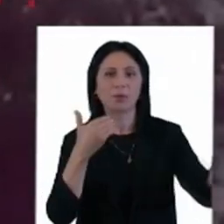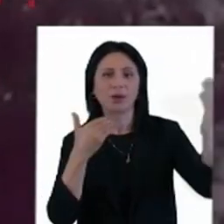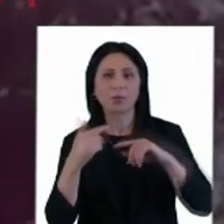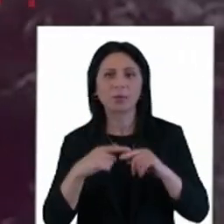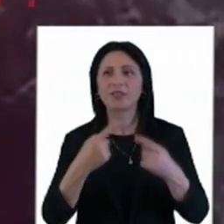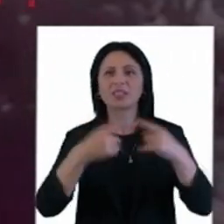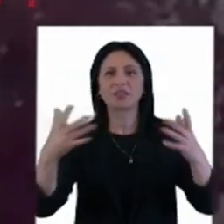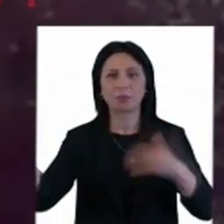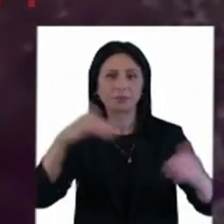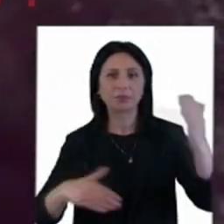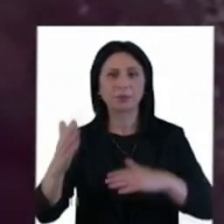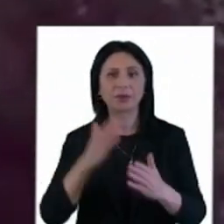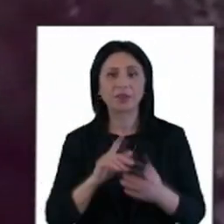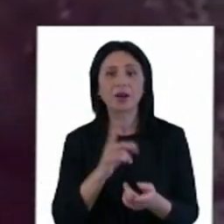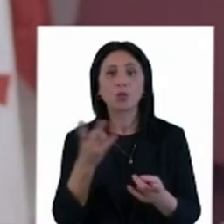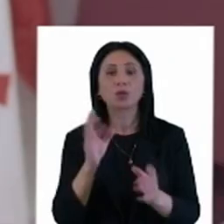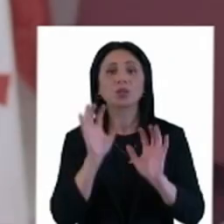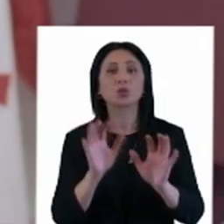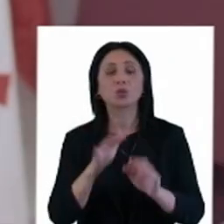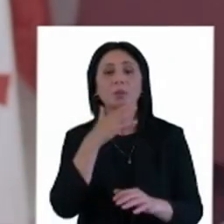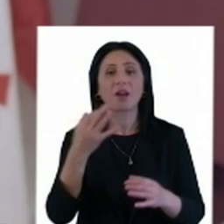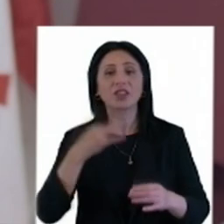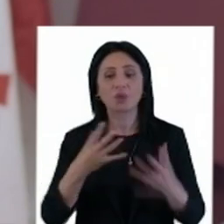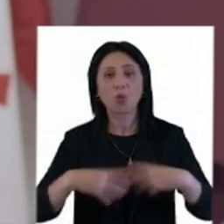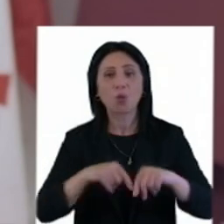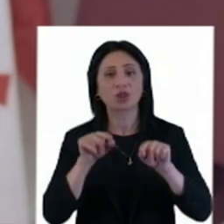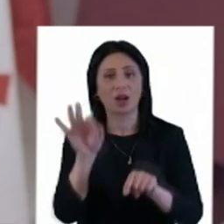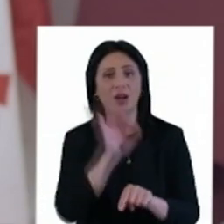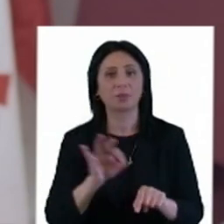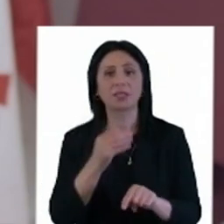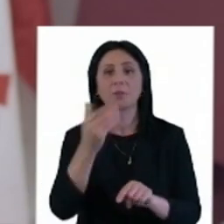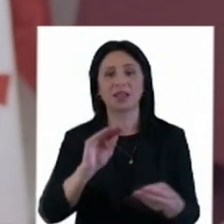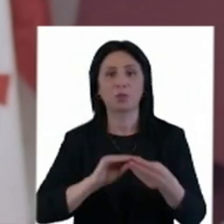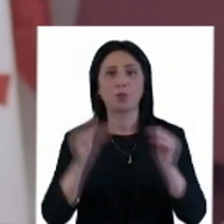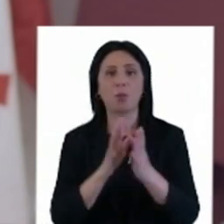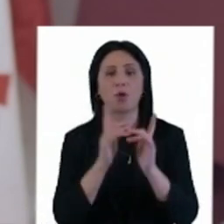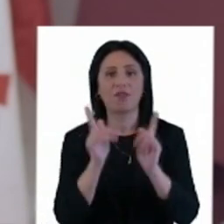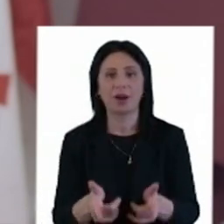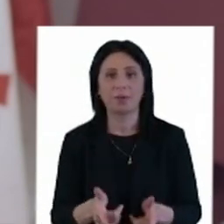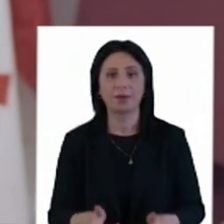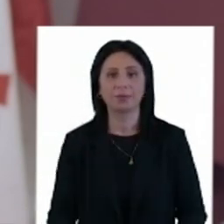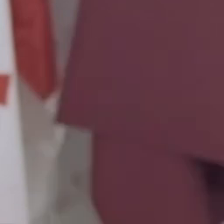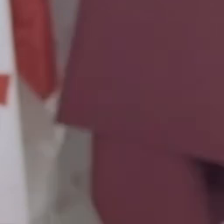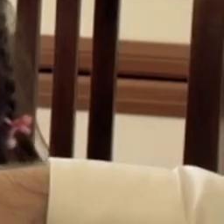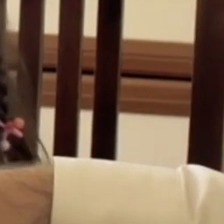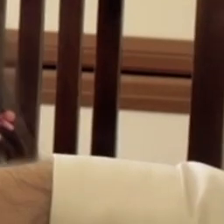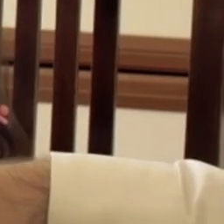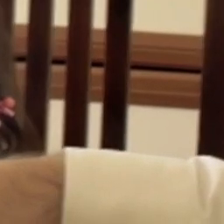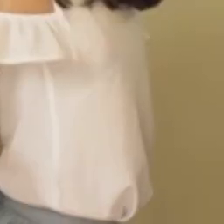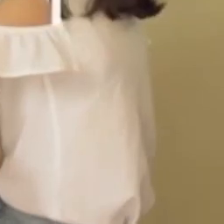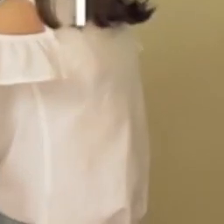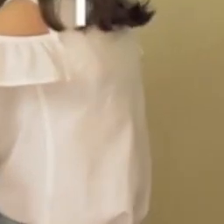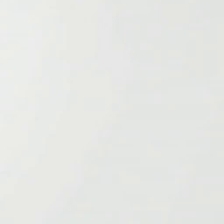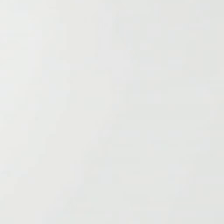არაბული ქვეყნებიდან გარს კი არ უნდა უხსნიდეს, არამედ უნდა ზრუნავდეს მრავალშვილიან ოჯახებზე და მათი პრობლემების მოგვარებაზე.